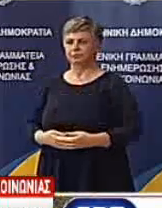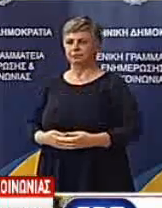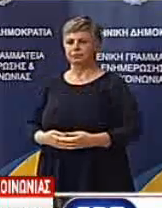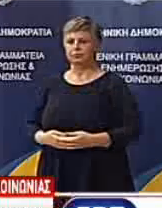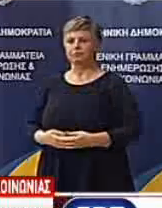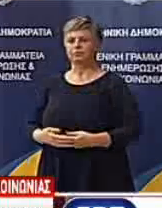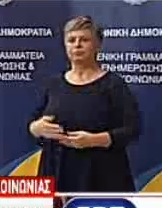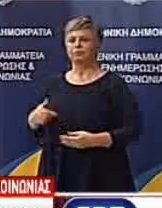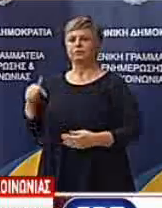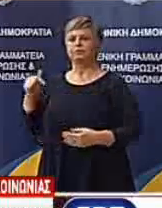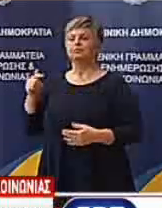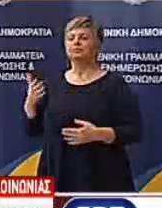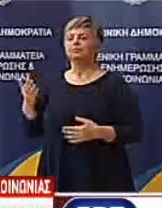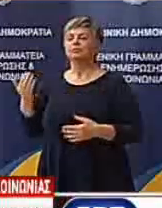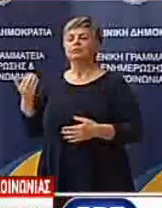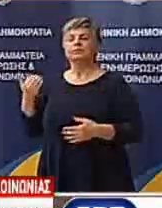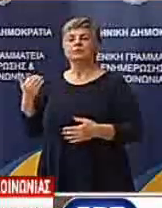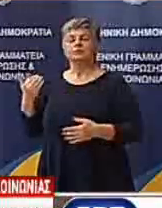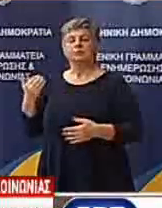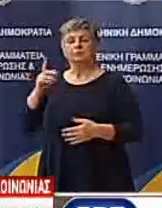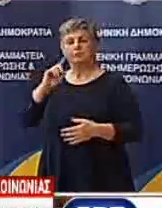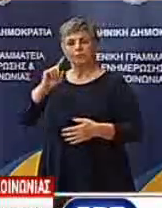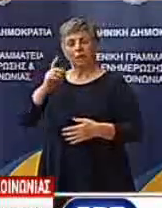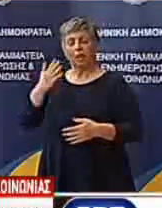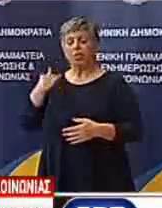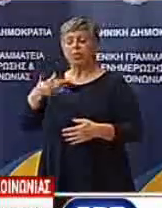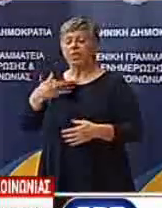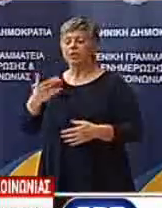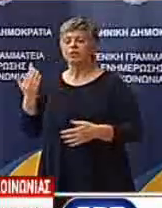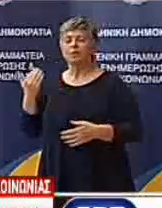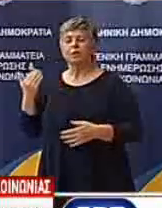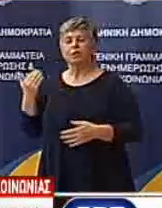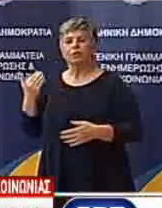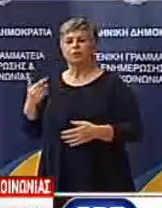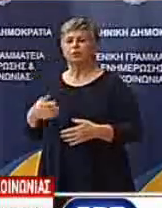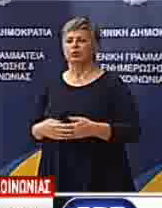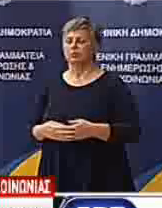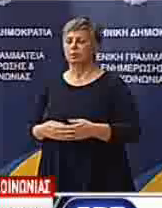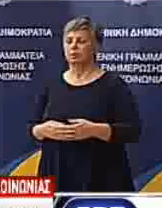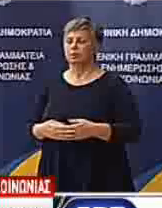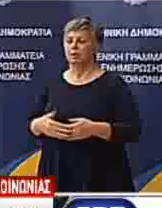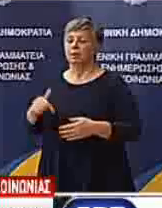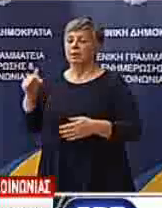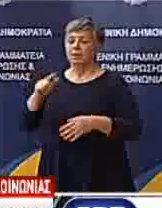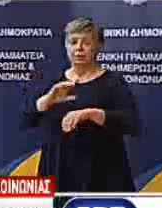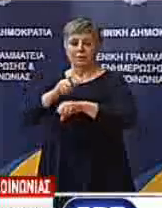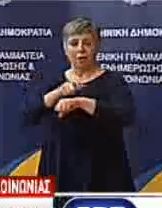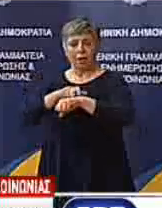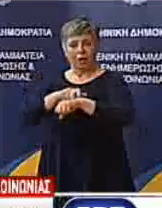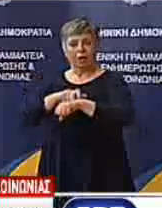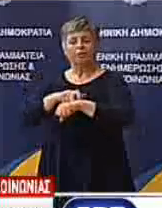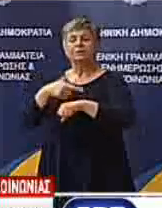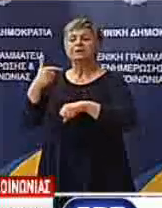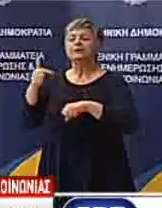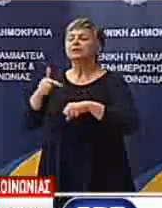Ειρήνη Σαββοπούλου από το Star Channel. Κυρία Γιώργο Βασίλη, θέλω να ρωτήσω το εξής. Αν οι θεσμοί σας έχουν βάλει θέμα κομματικού κράτους